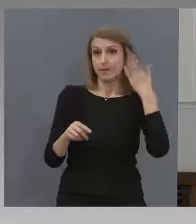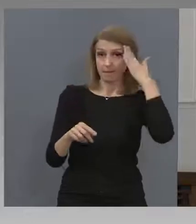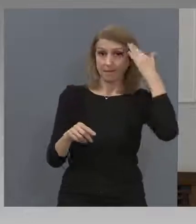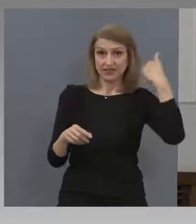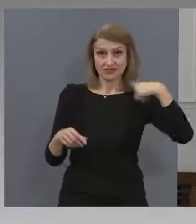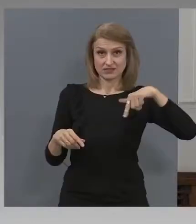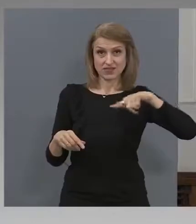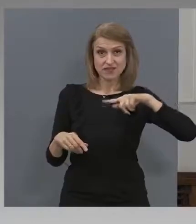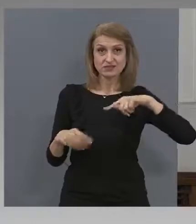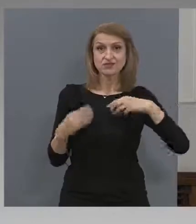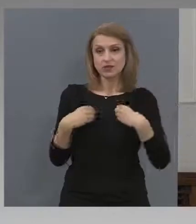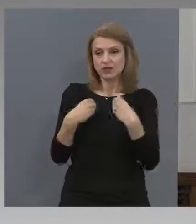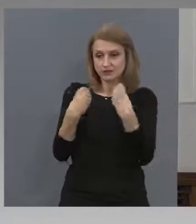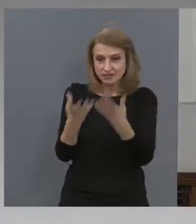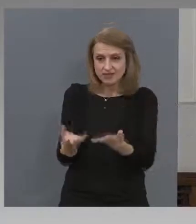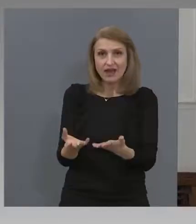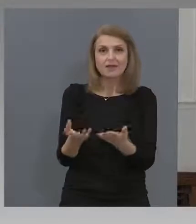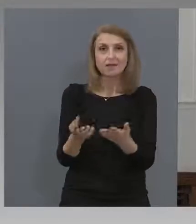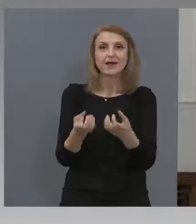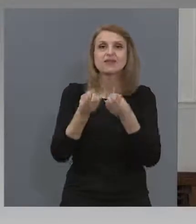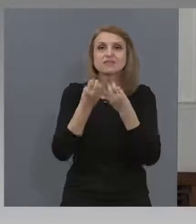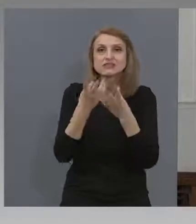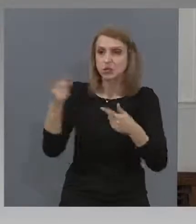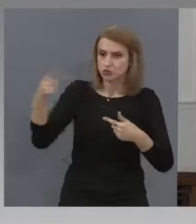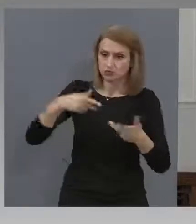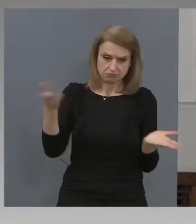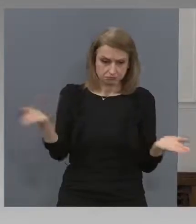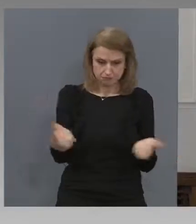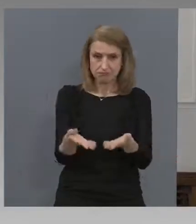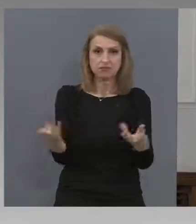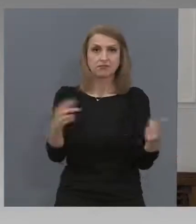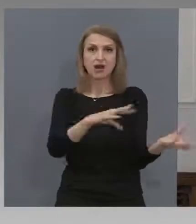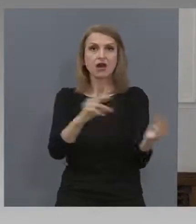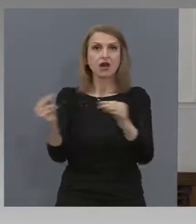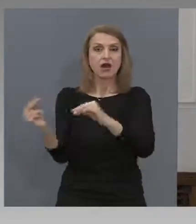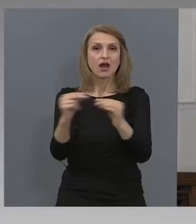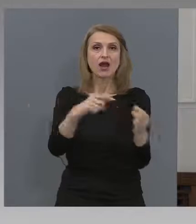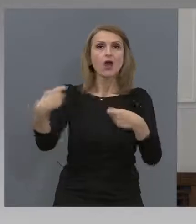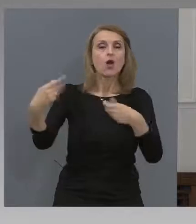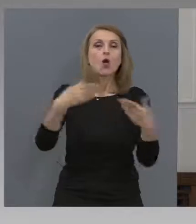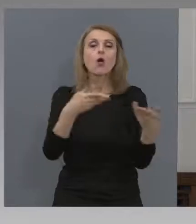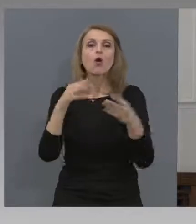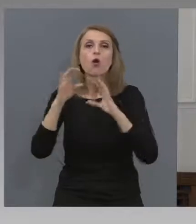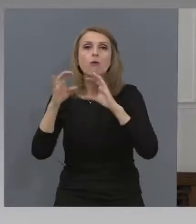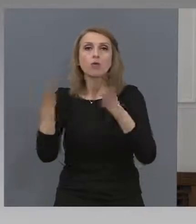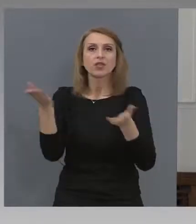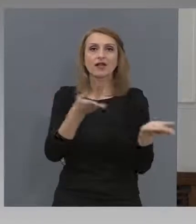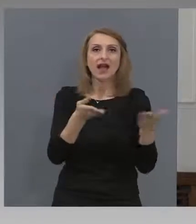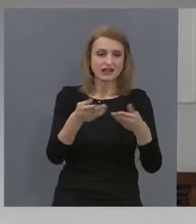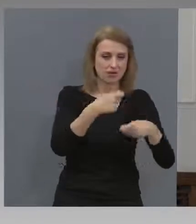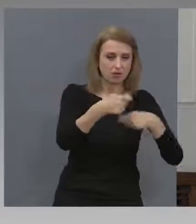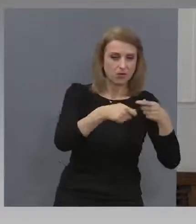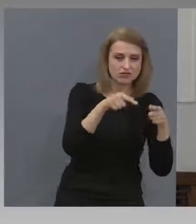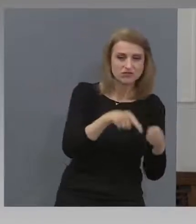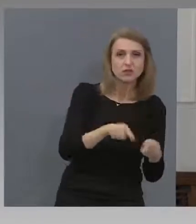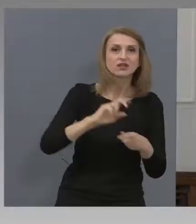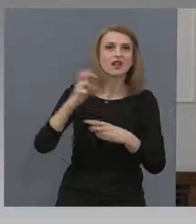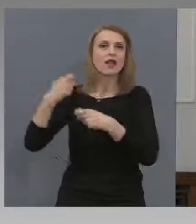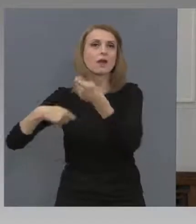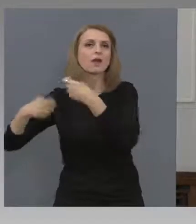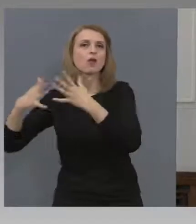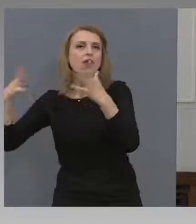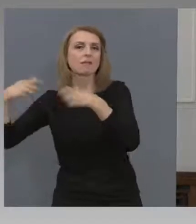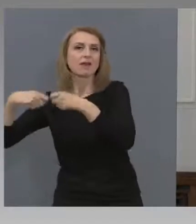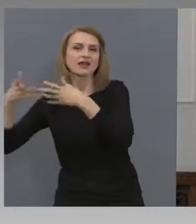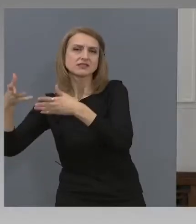в предоставянето на възможност за тази директна комуникация, друго не може да направи. Това трябва да е ясно. Ние